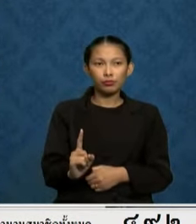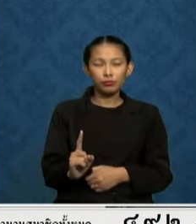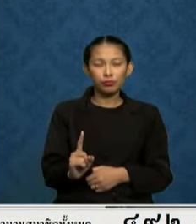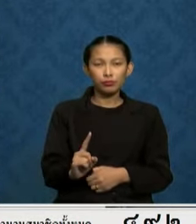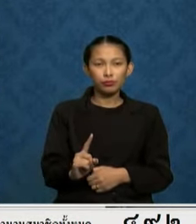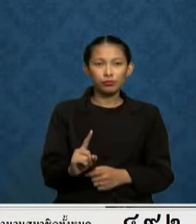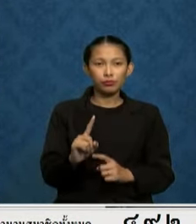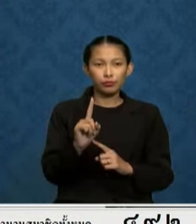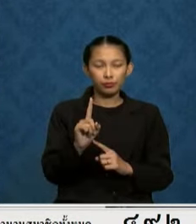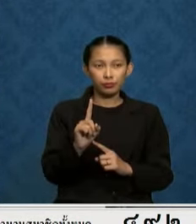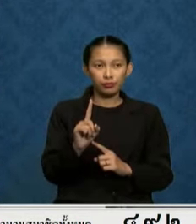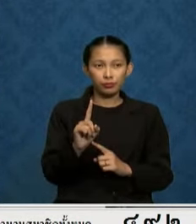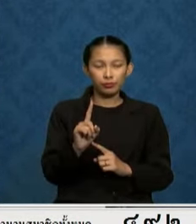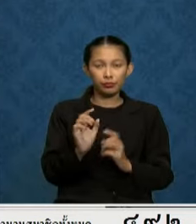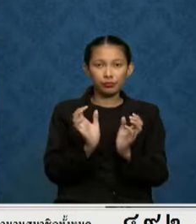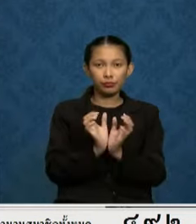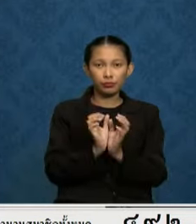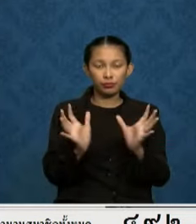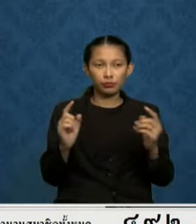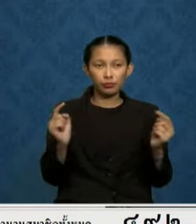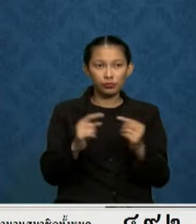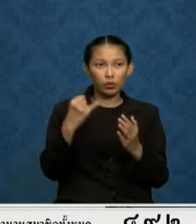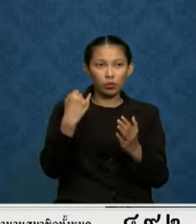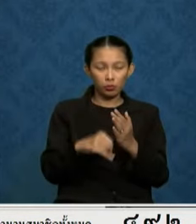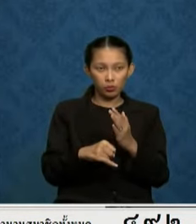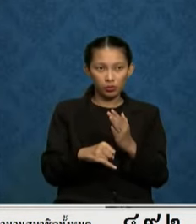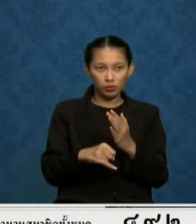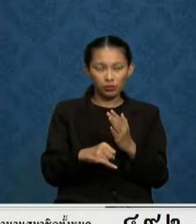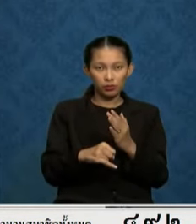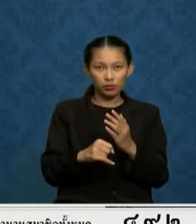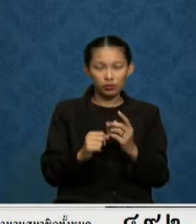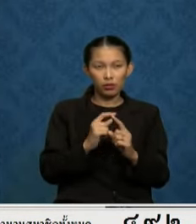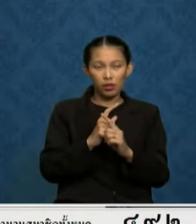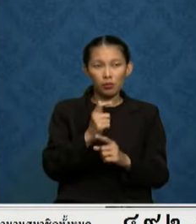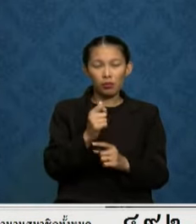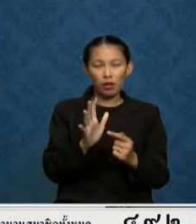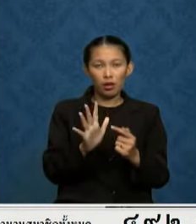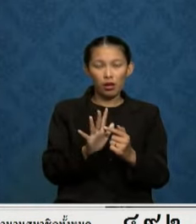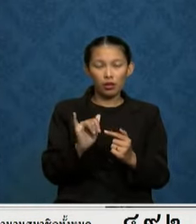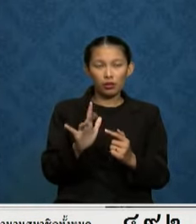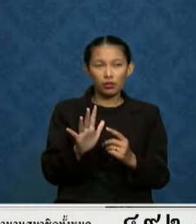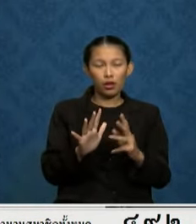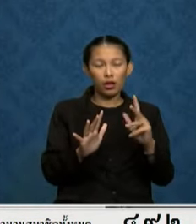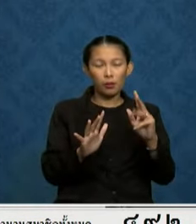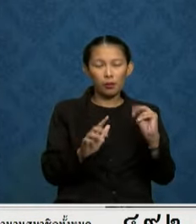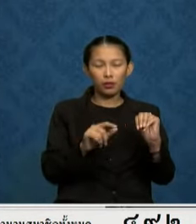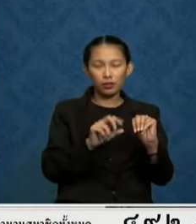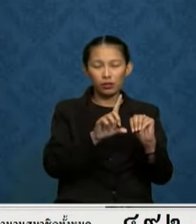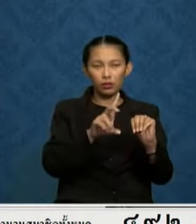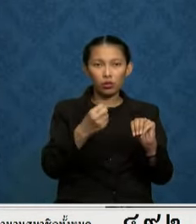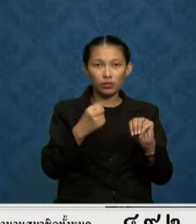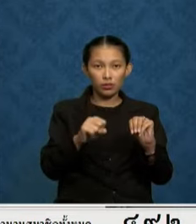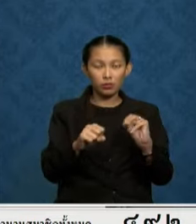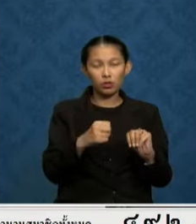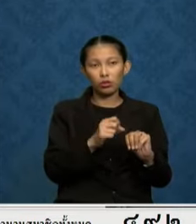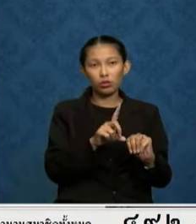ข้อ 1 การนิลโทษกรรมความผิดการทำความผิทางอายาตามมาตรา 110 และ 112 นั้นเป็น